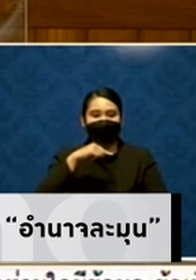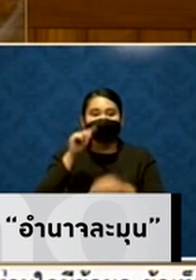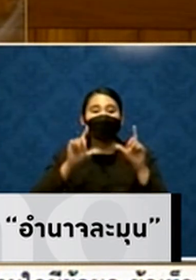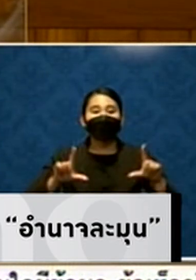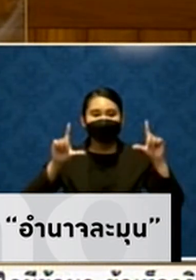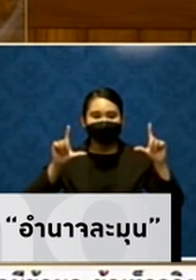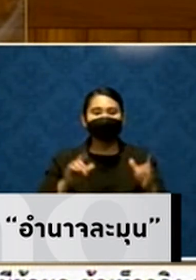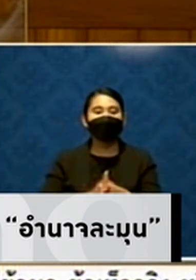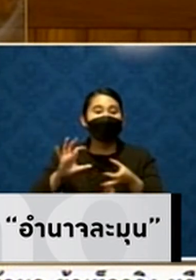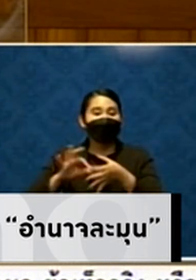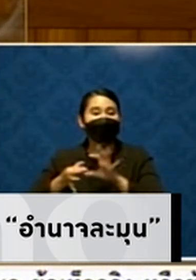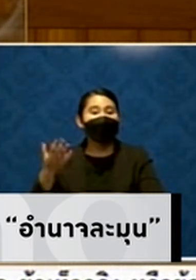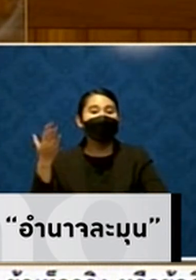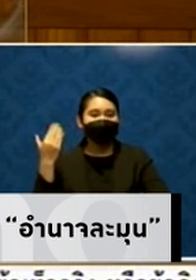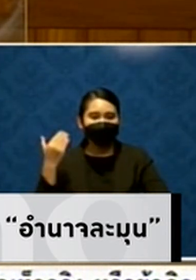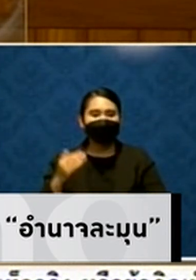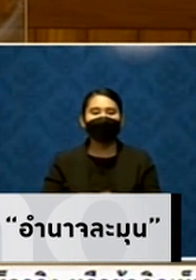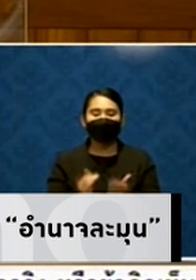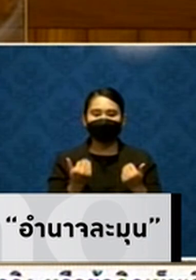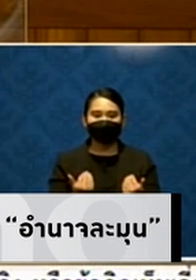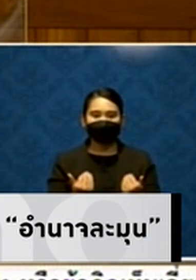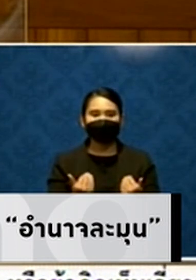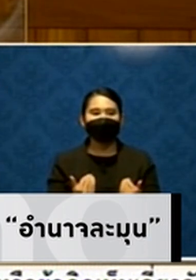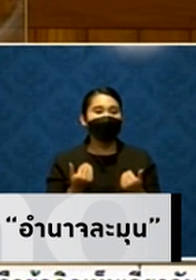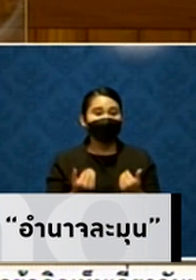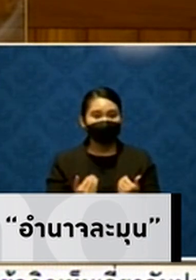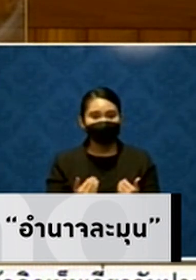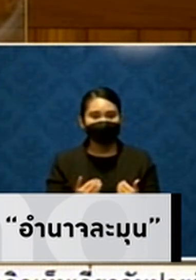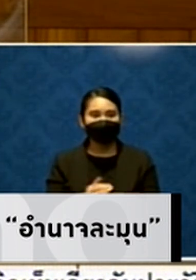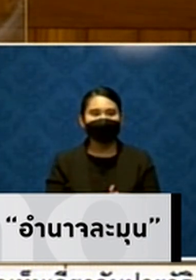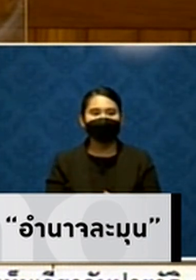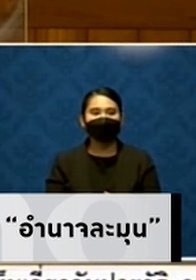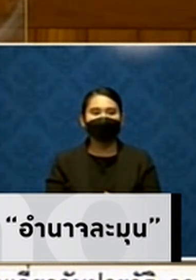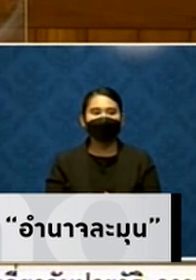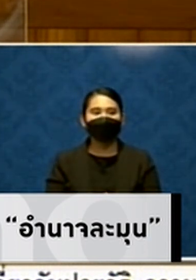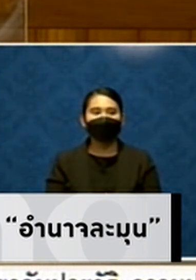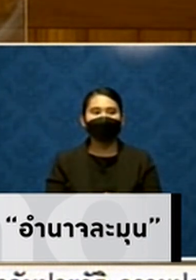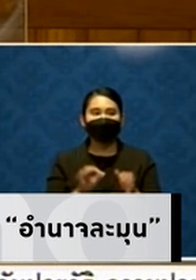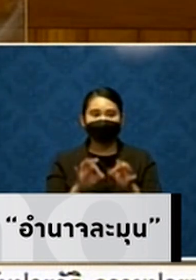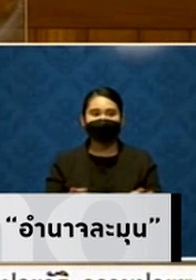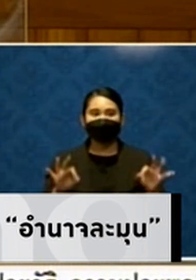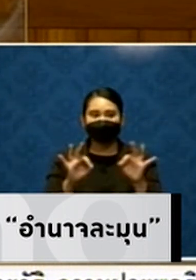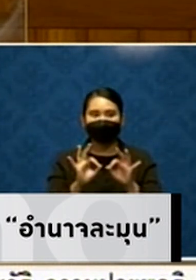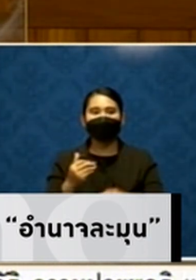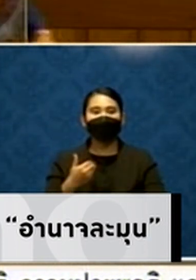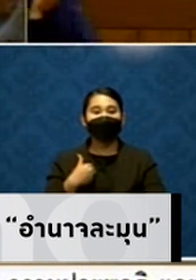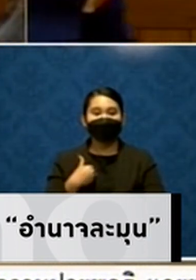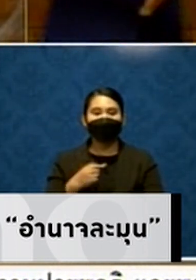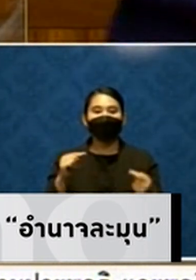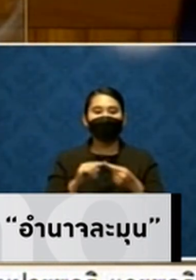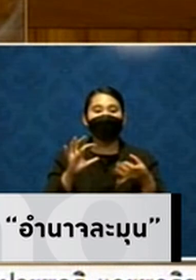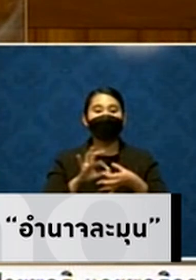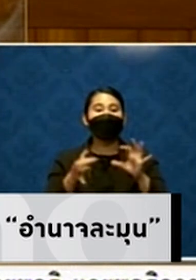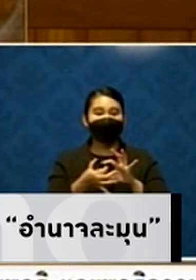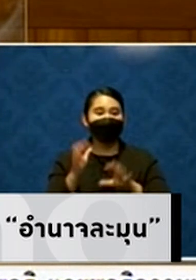อาวุธยุทโธปกรณ ์นั่นแหละลุงดอนก็นี่ที่เขาด่าอยู่ไงว่าทำไมเงินมันไปลงอาวุธมากกว่าลงพวกนี้ทั้งเองคุณก็ยอมรับว่าไอ้